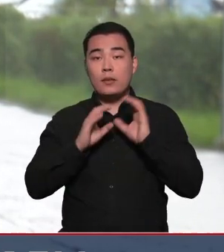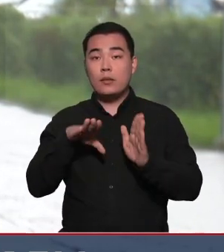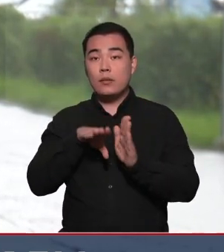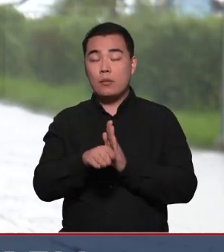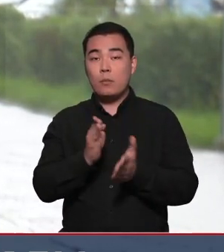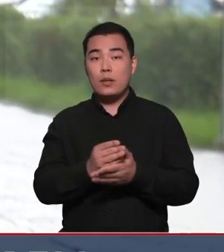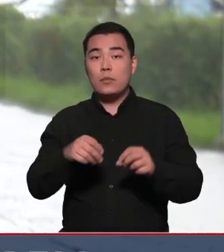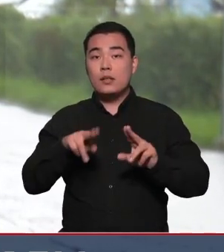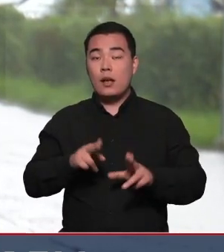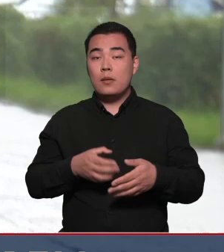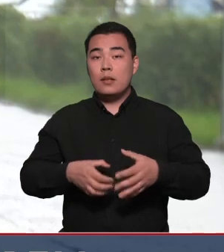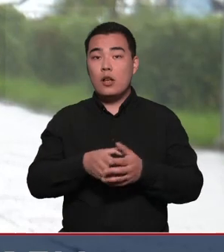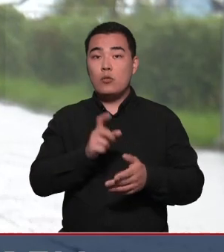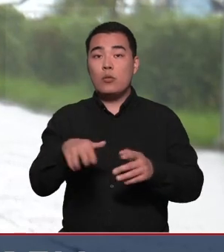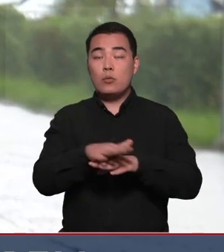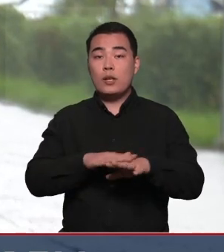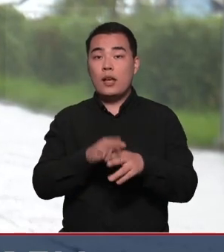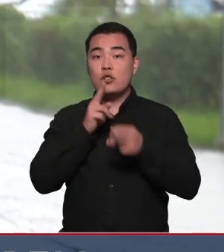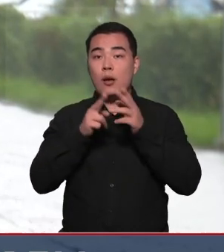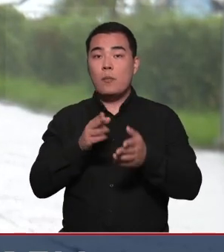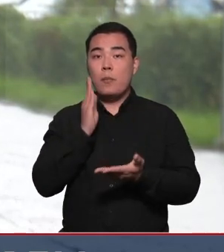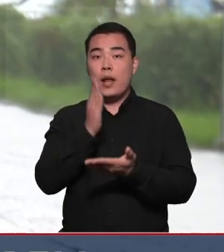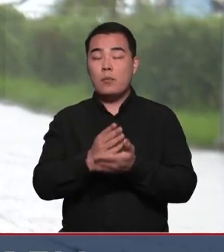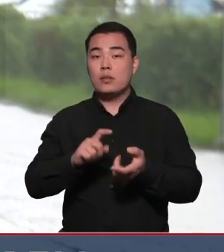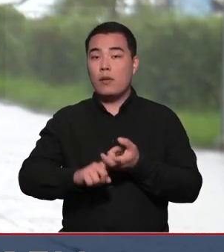өкіл тұрғындардың шағымымен тікелей айналысады.